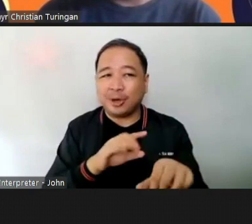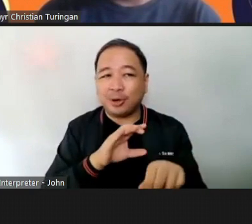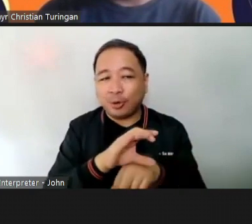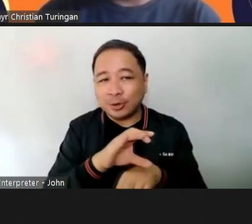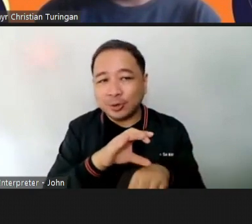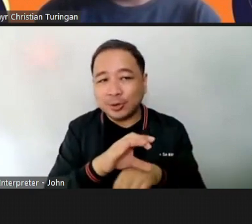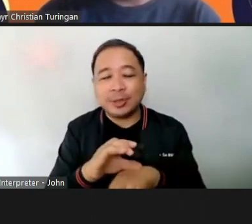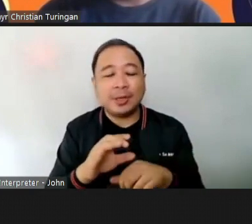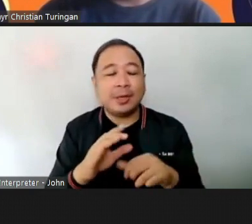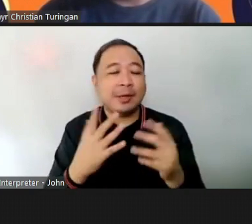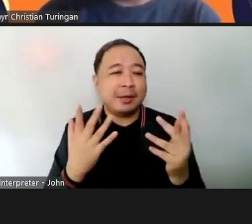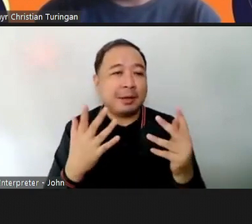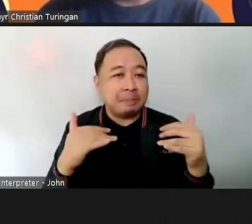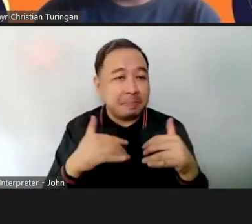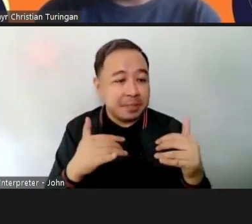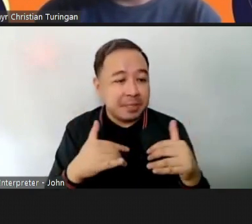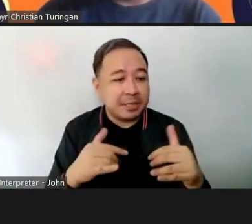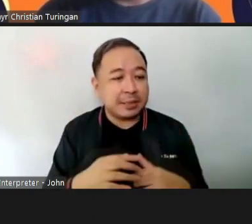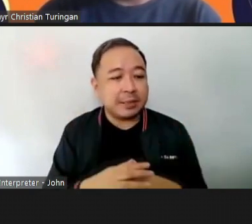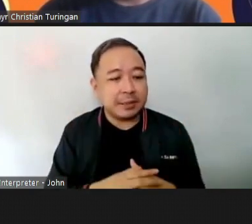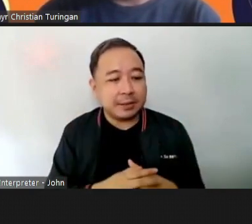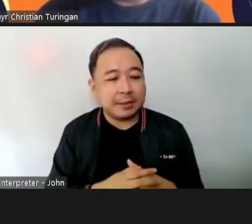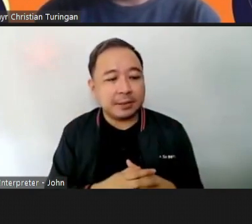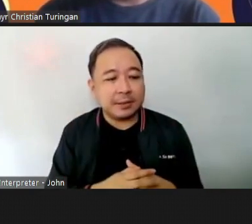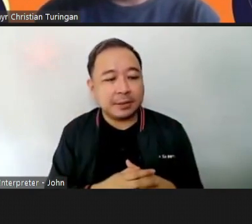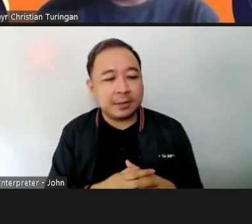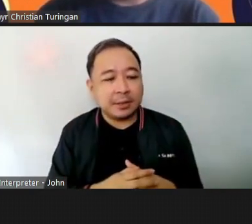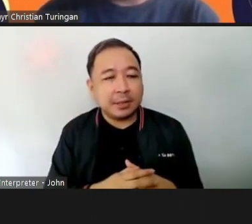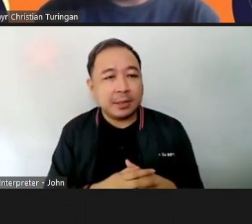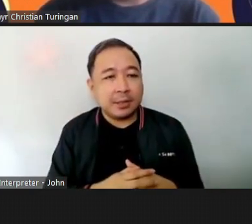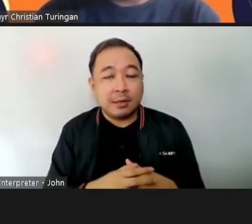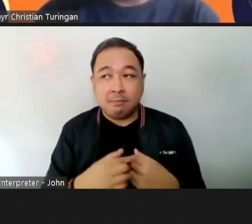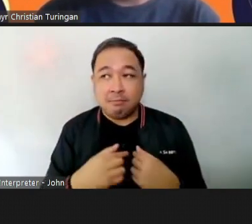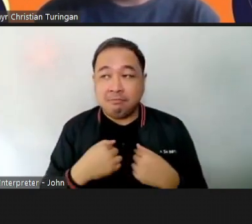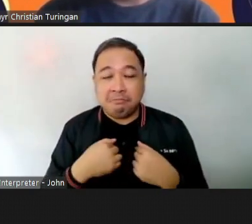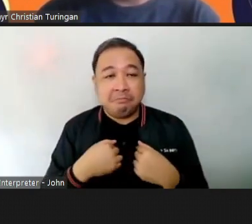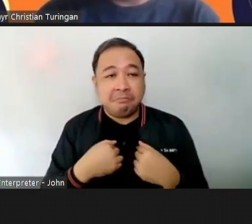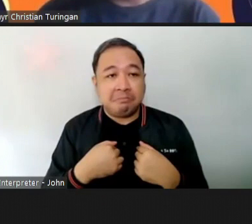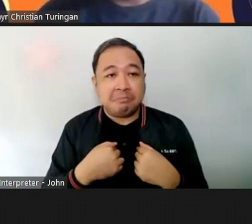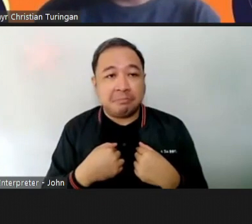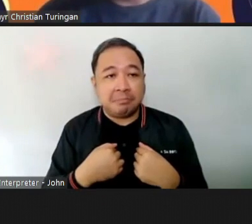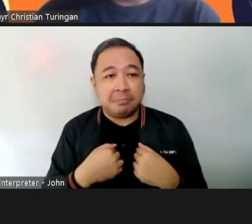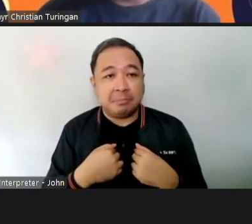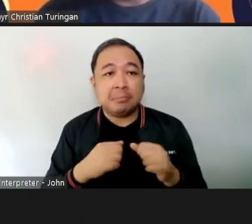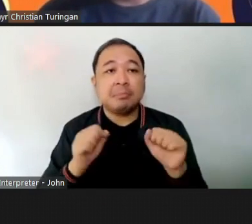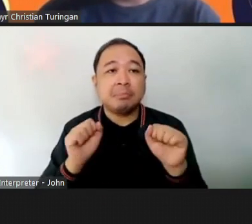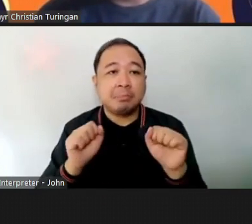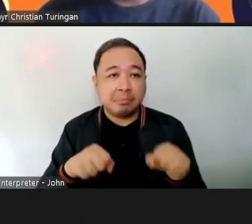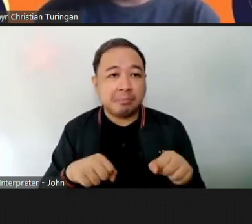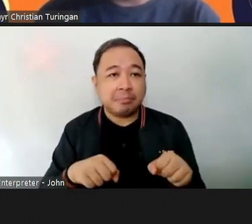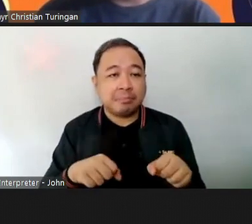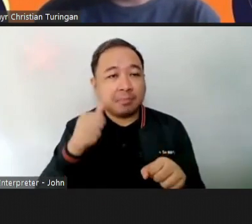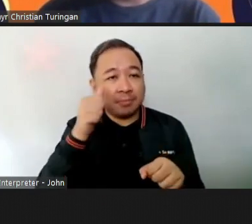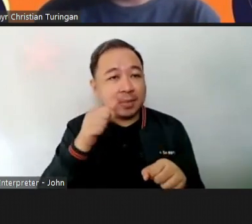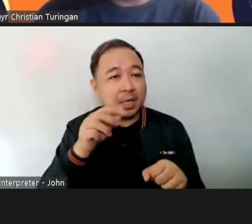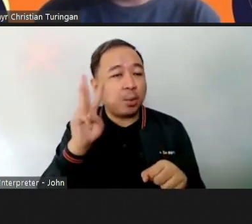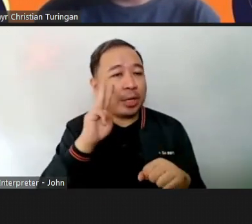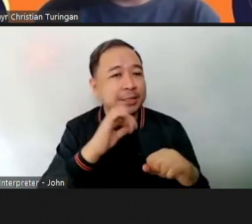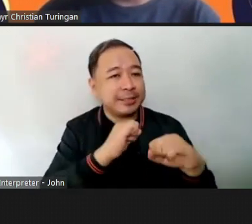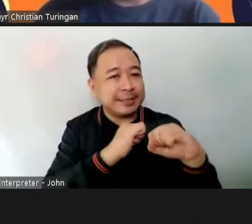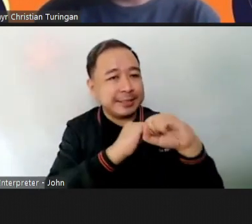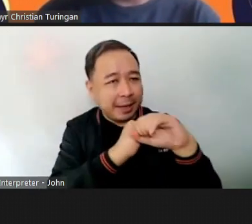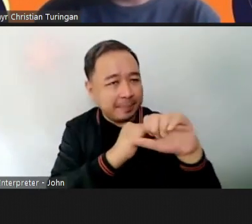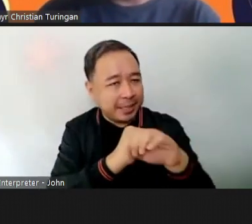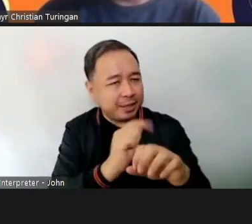mga sessions po. So narinig ko na maaari po tayo magsagawa ng awareness campaign. So ano yung mga